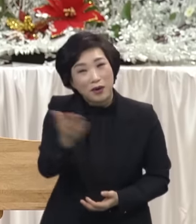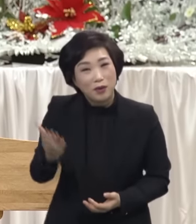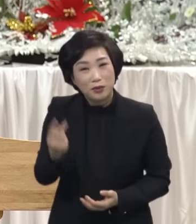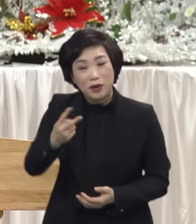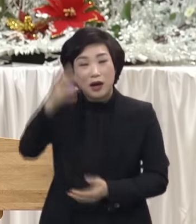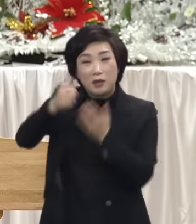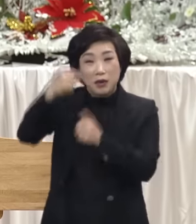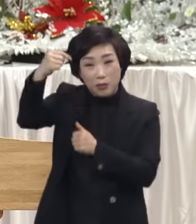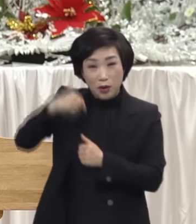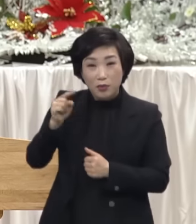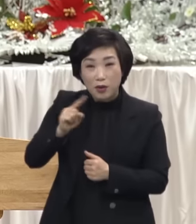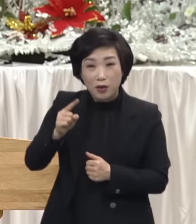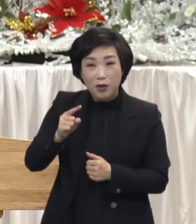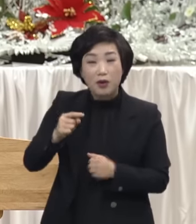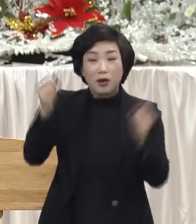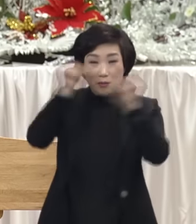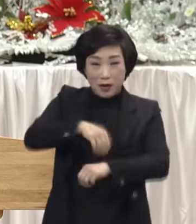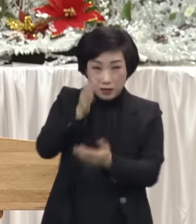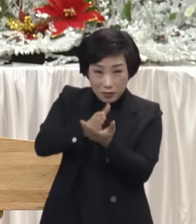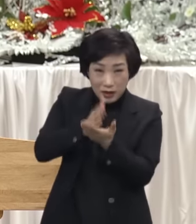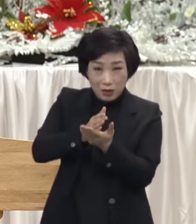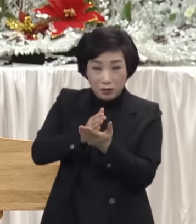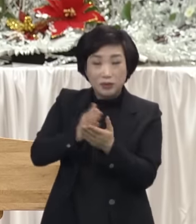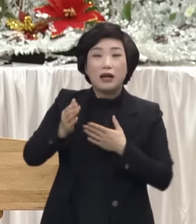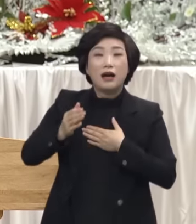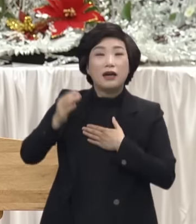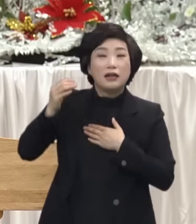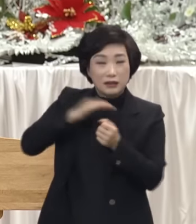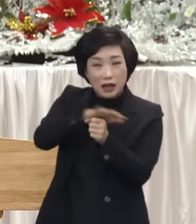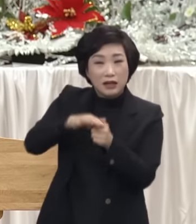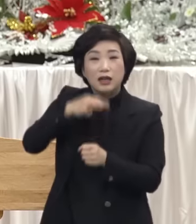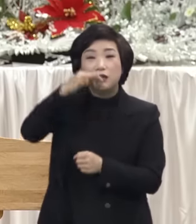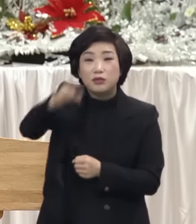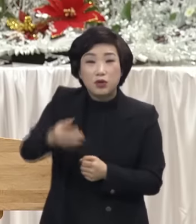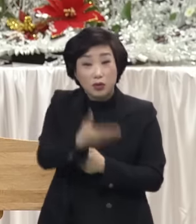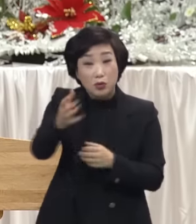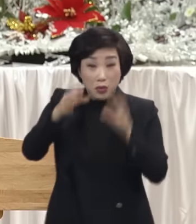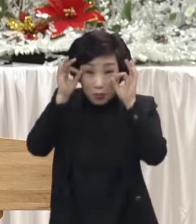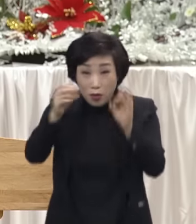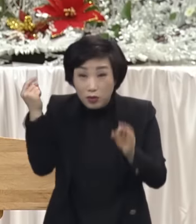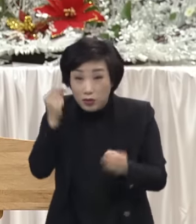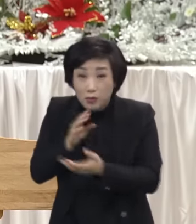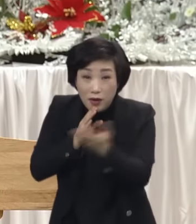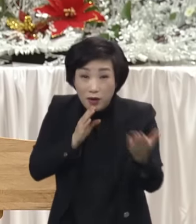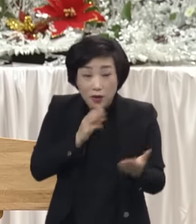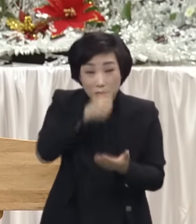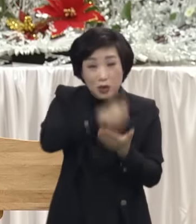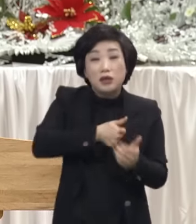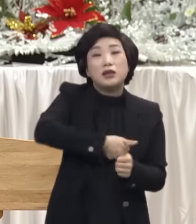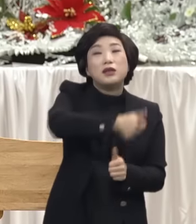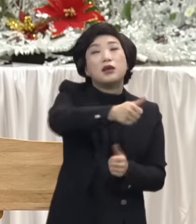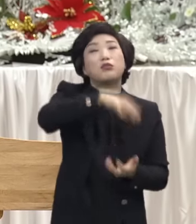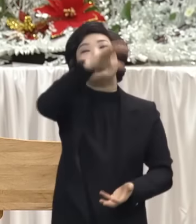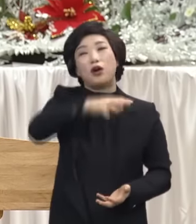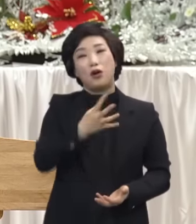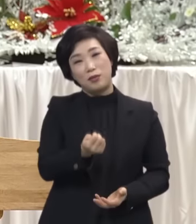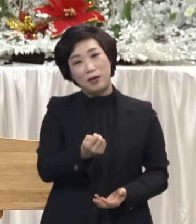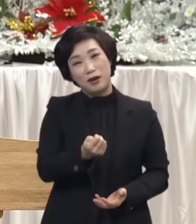명령 자체가 망하지 말라고 주신 사랑의 애절한 음성을 듣고 얼마나 죄를 이기고 살았던가.